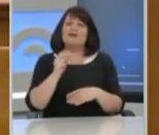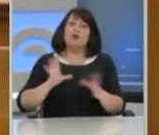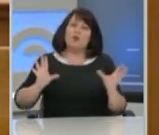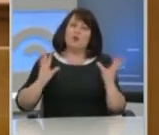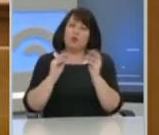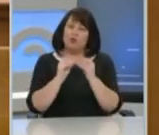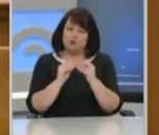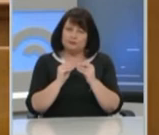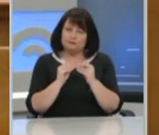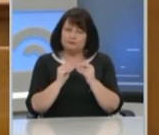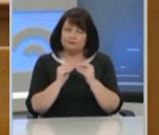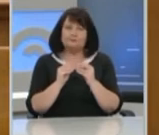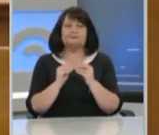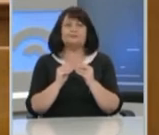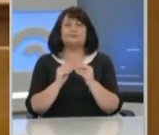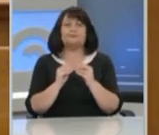5 μήνες, σε